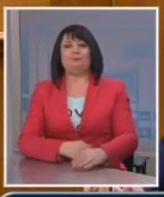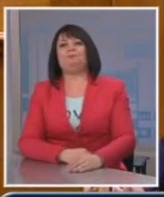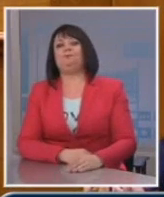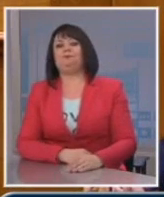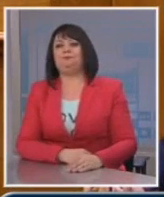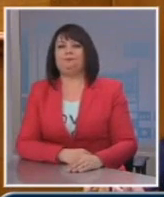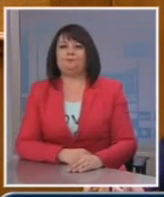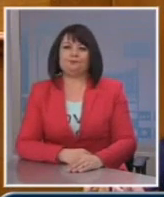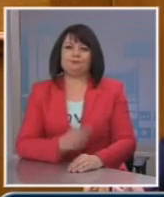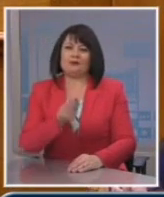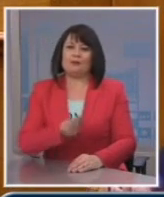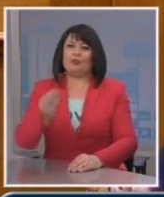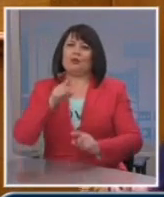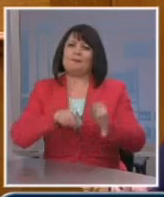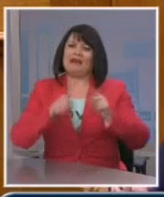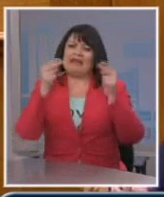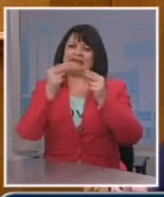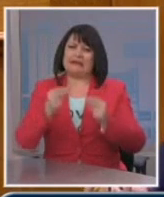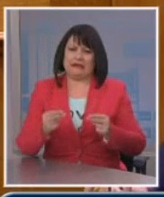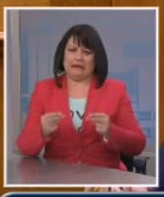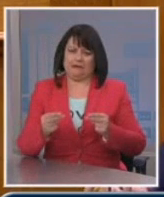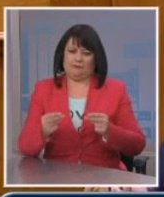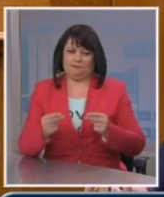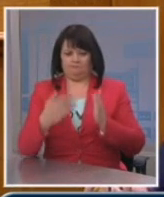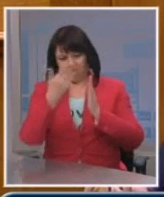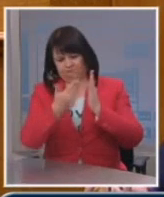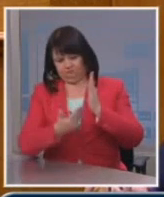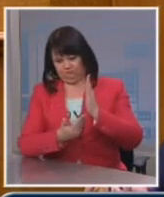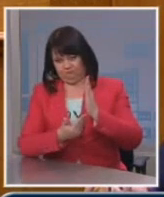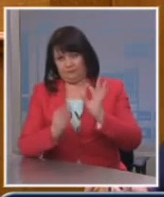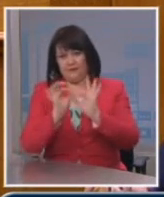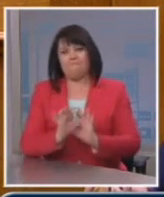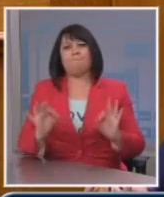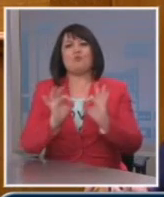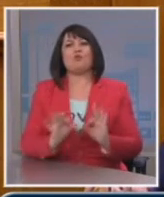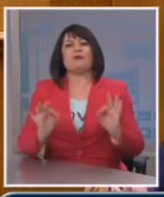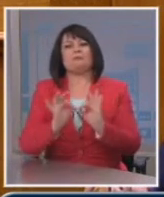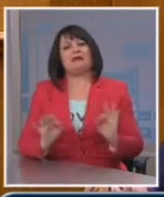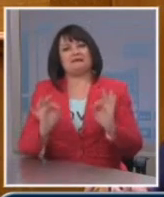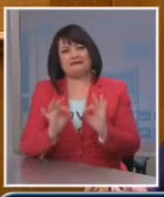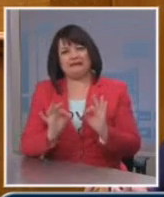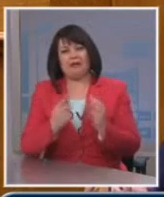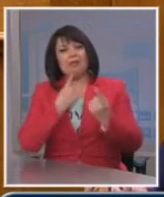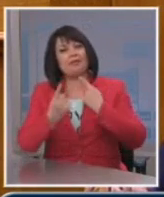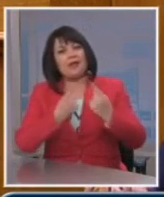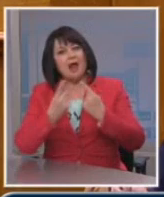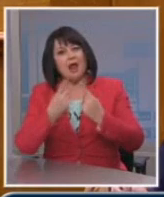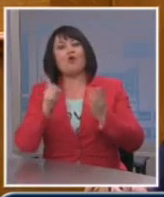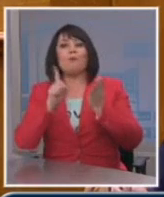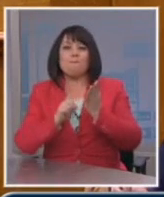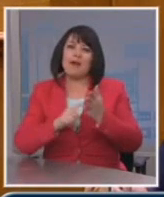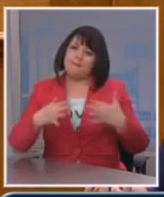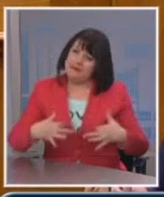Το παραπάνω είναι κάποια ενδεικτικά στοιχεία της προετοιμασίας και του διαλόγου που πρέπει να ξεκινήσει